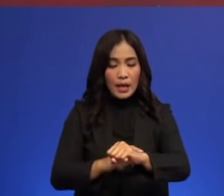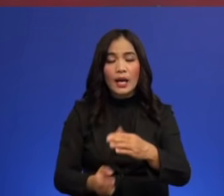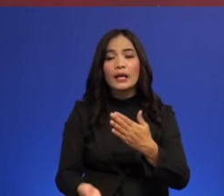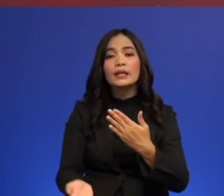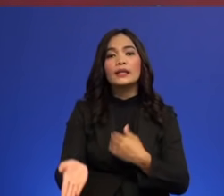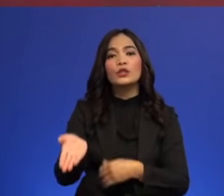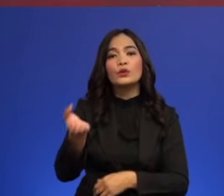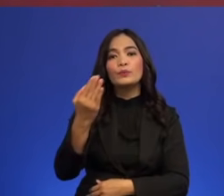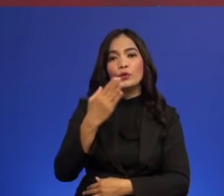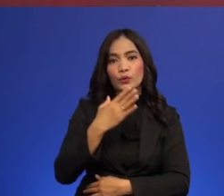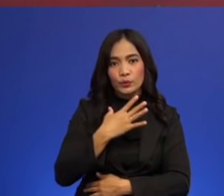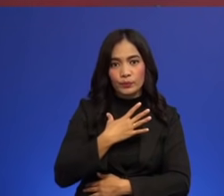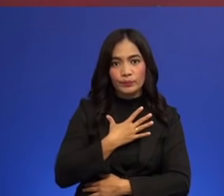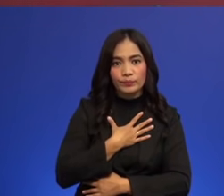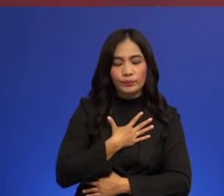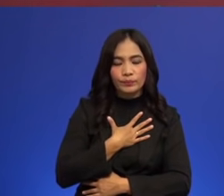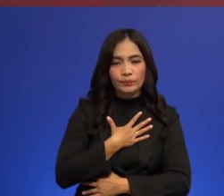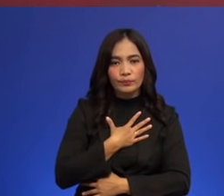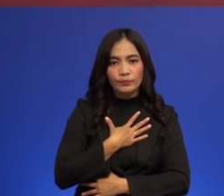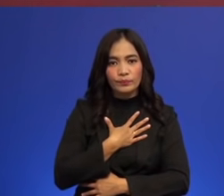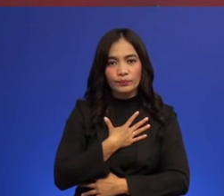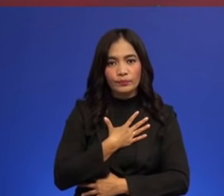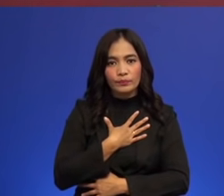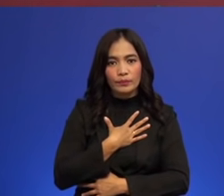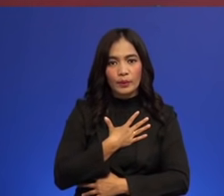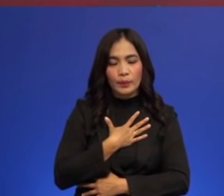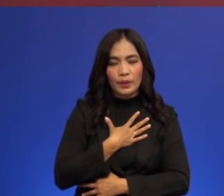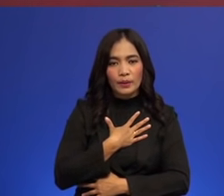masa hidupku.